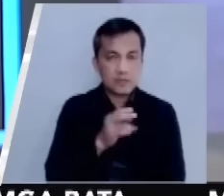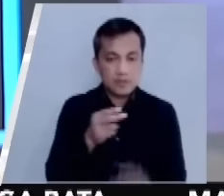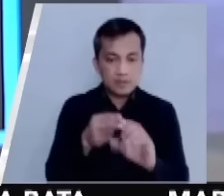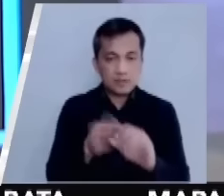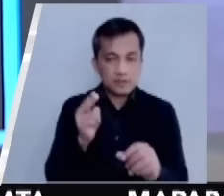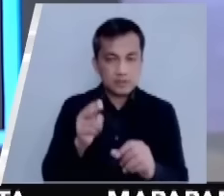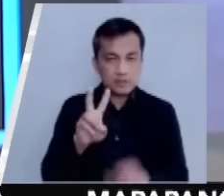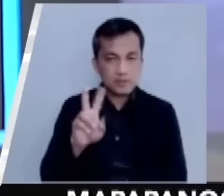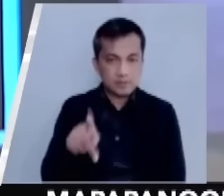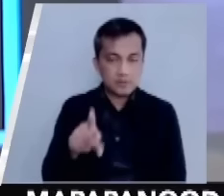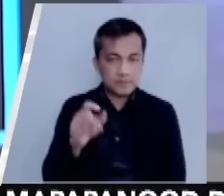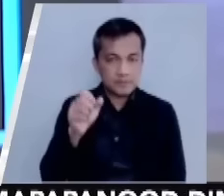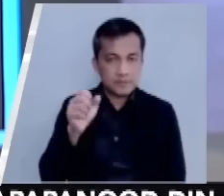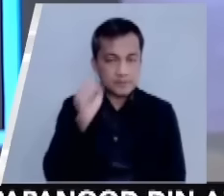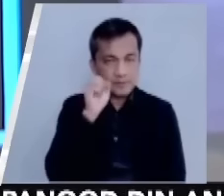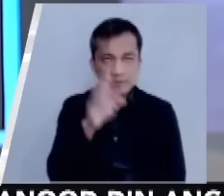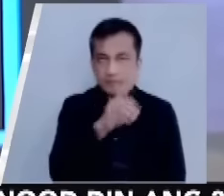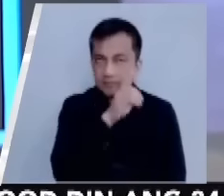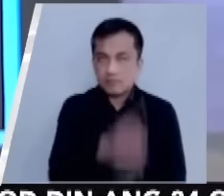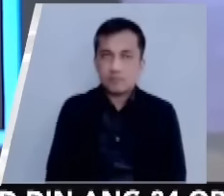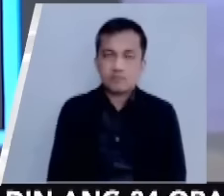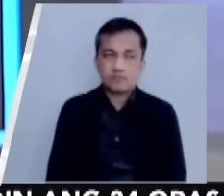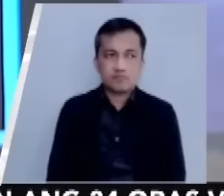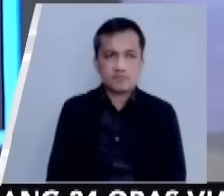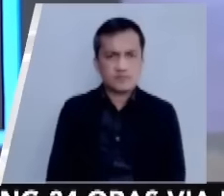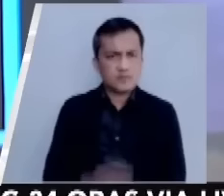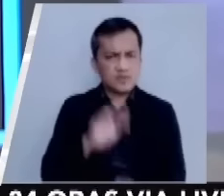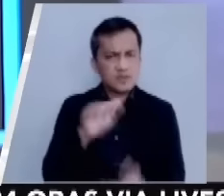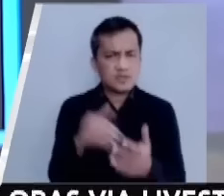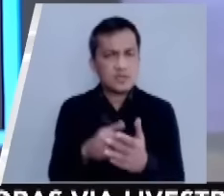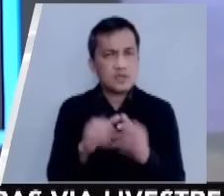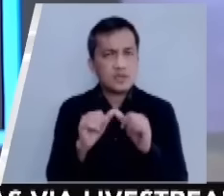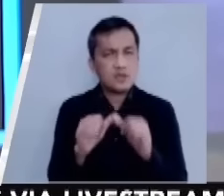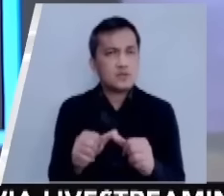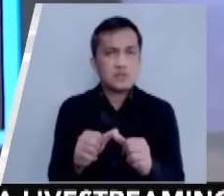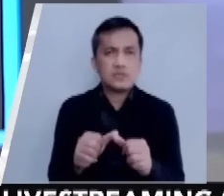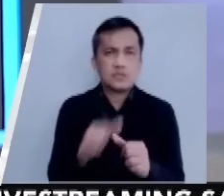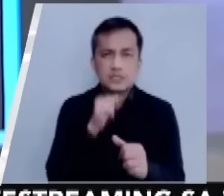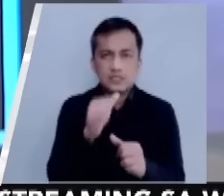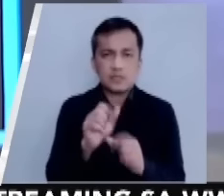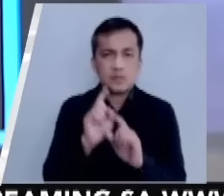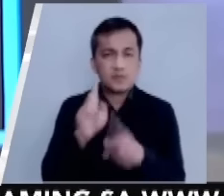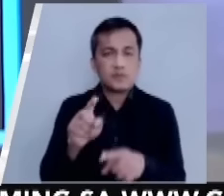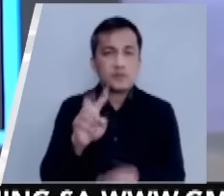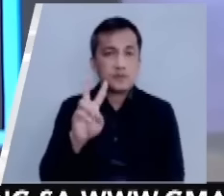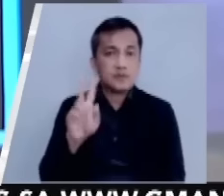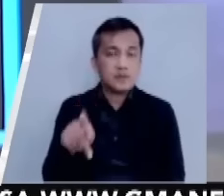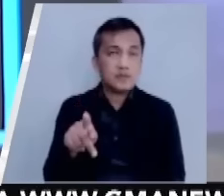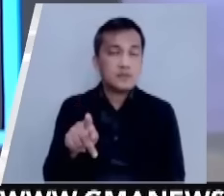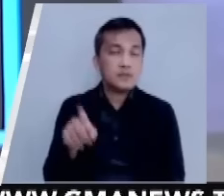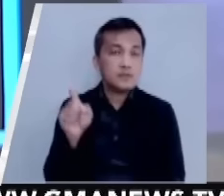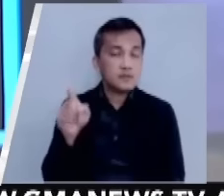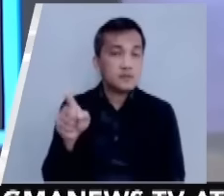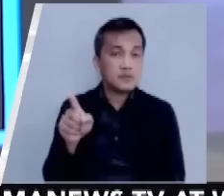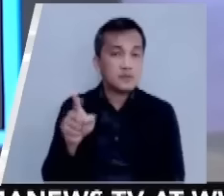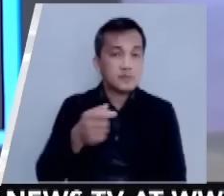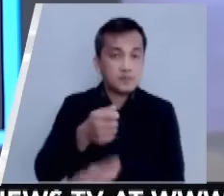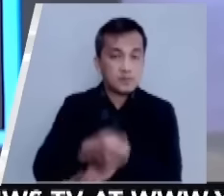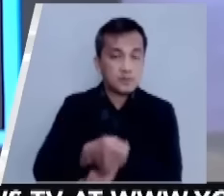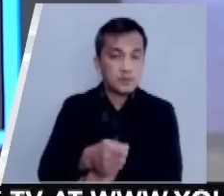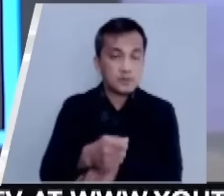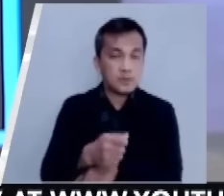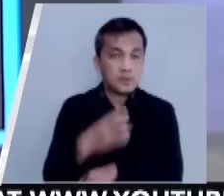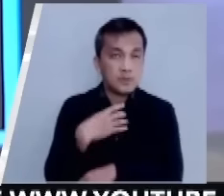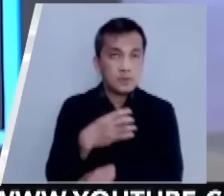President Sara Duterte. Sa gitna ito ng patuloy na hindi pagsipot ng Vice Presidente sa pagdilig ng Kamara sa budget